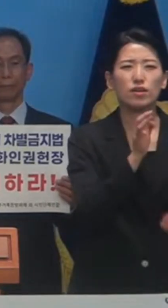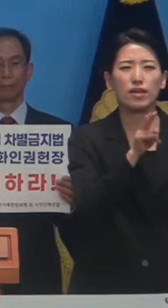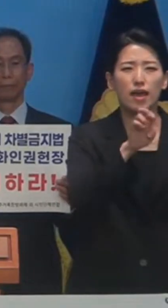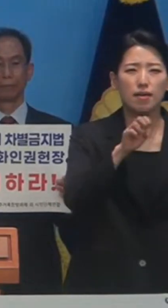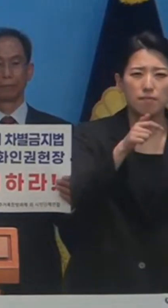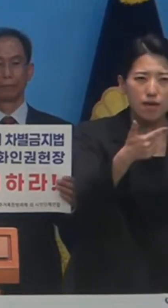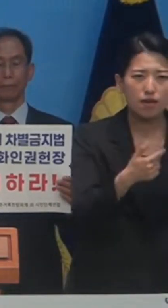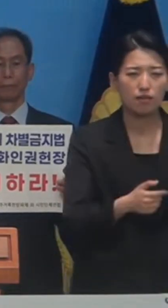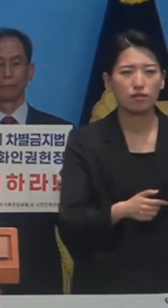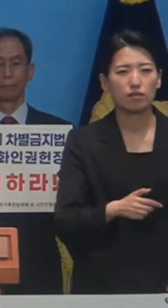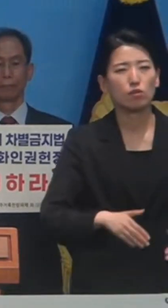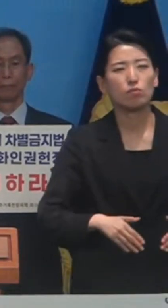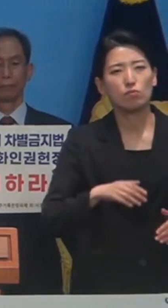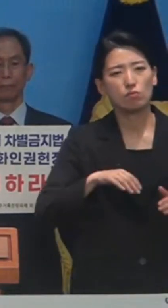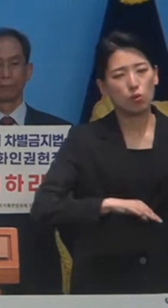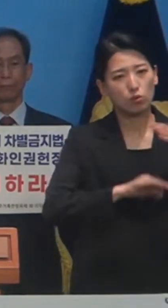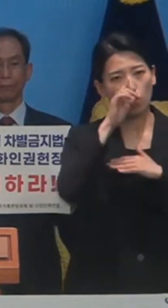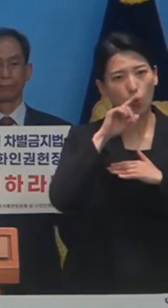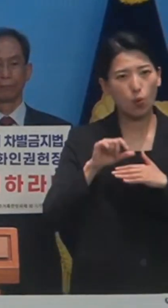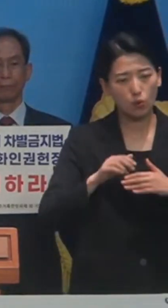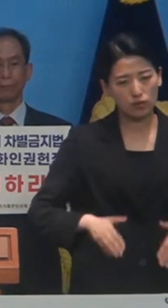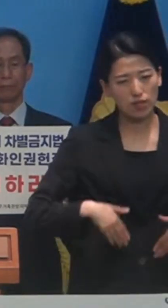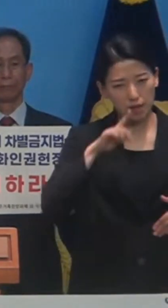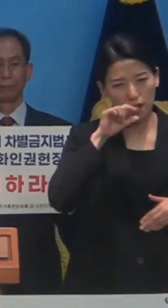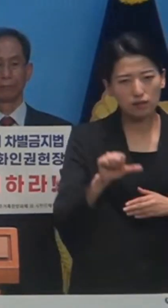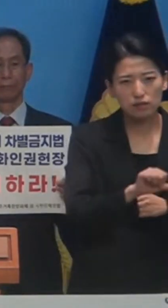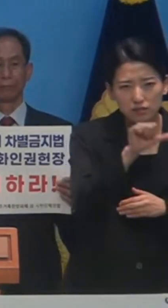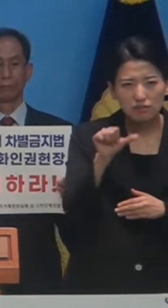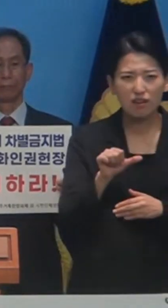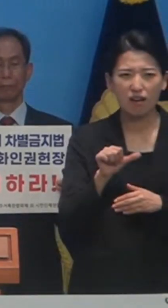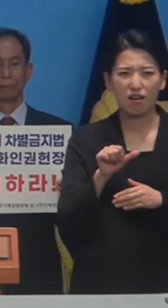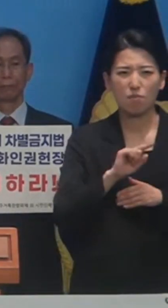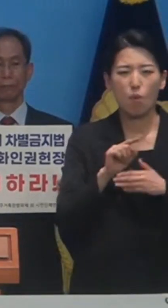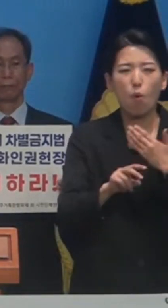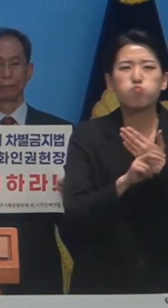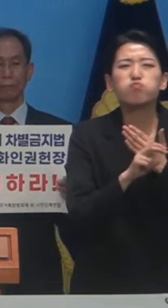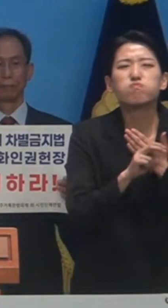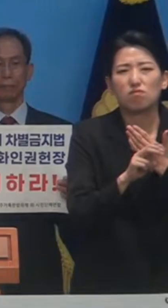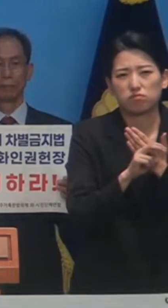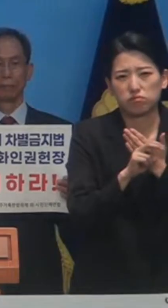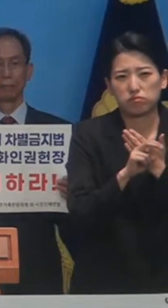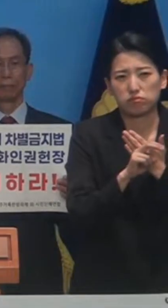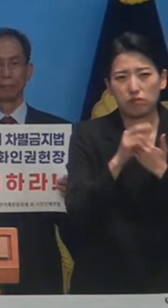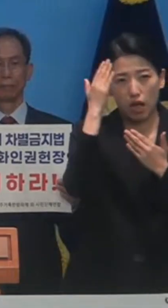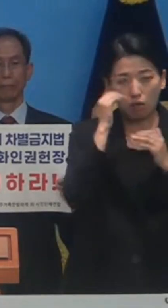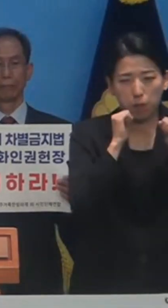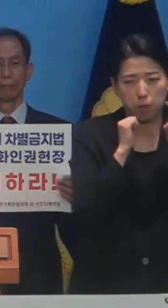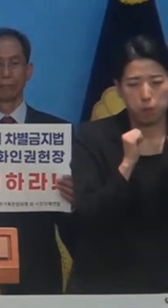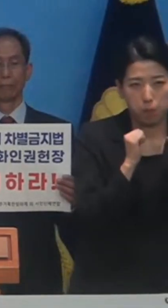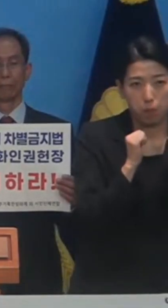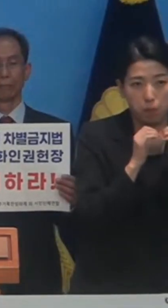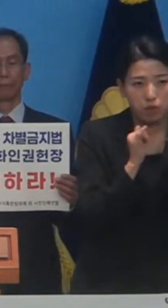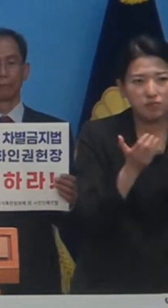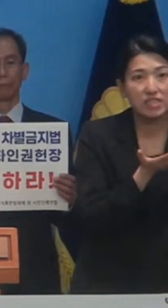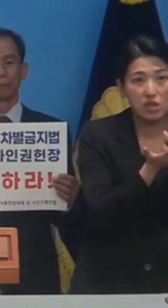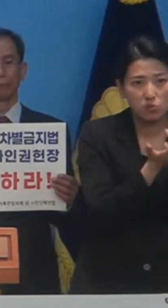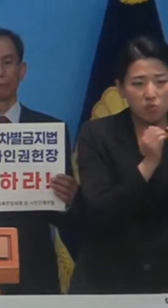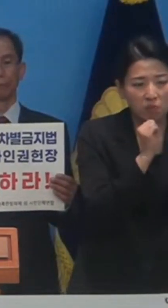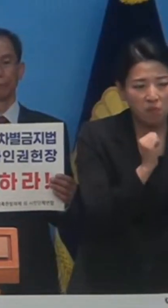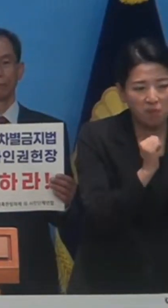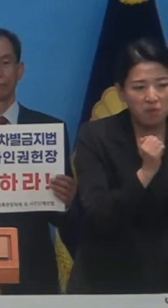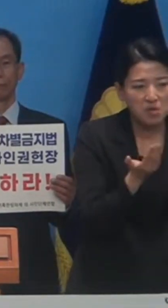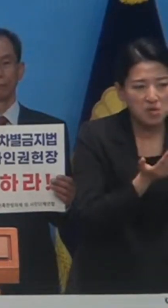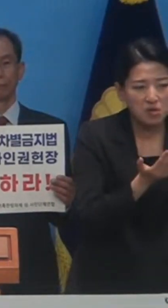이주 노동자, 또한 중국인 불법 체류자들이 많이 와서 지금 도민들의 일자리는 사라지고 있습니다.